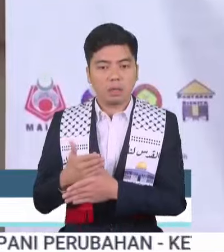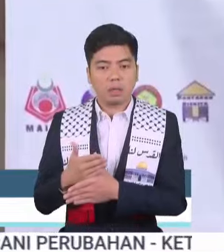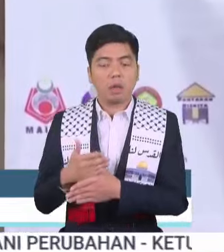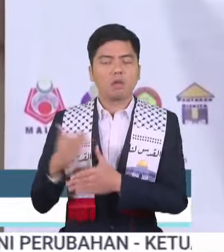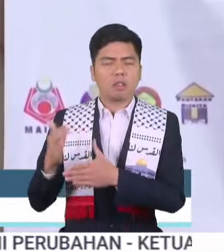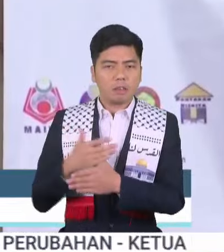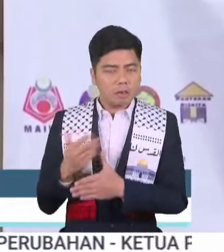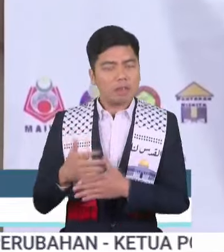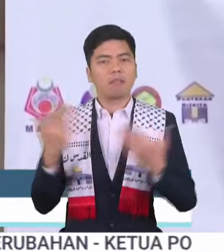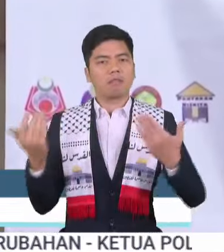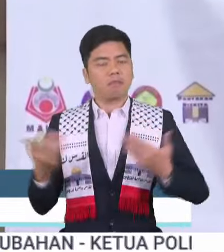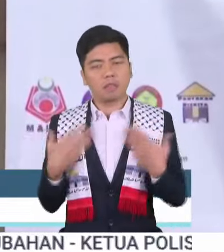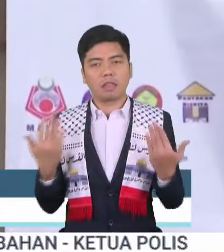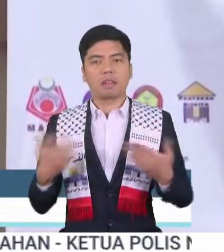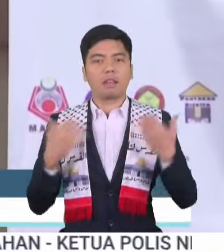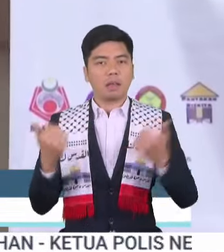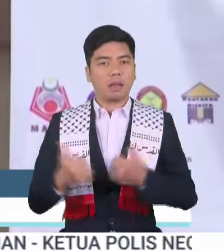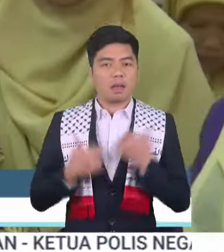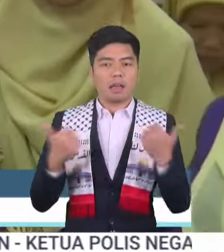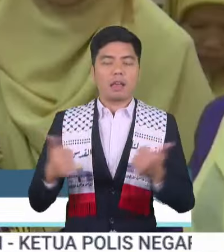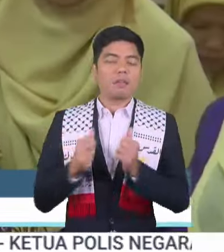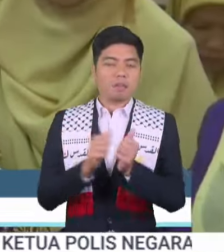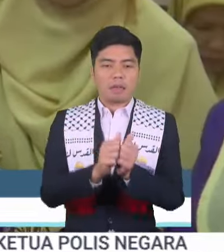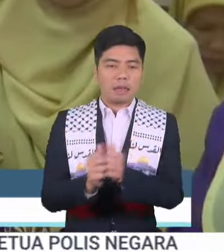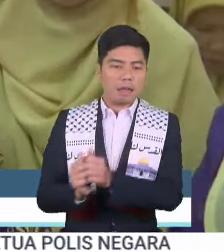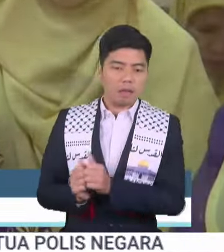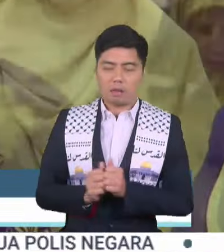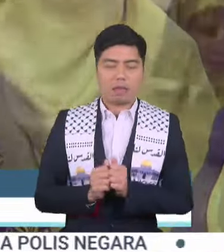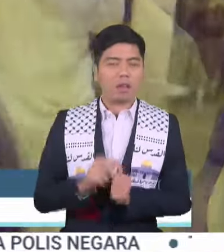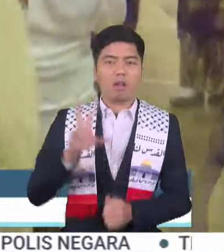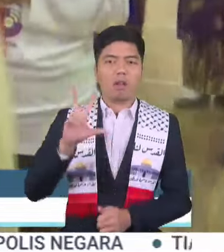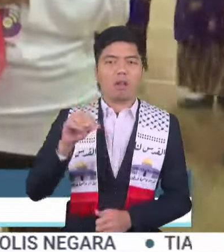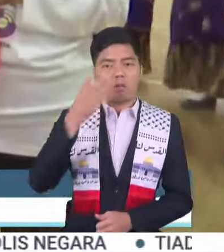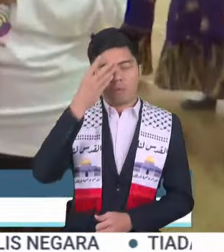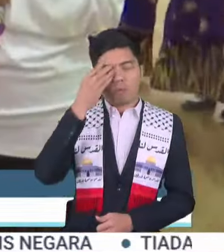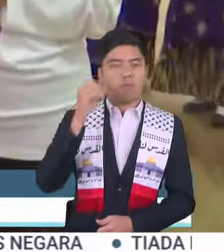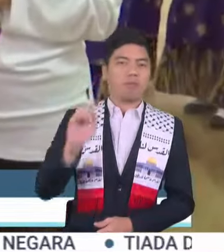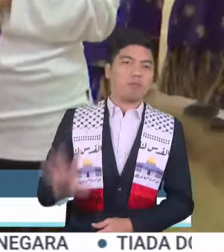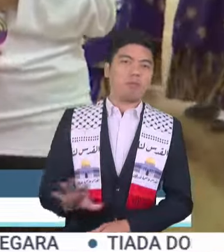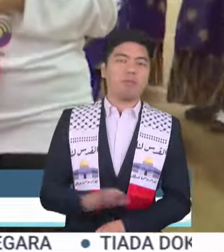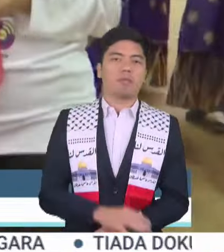berkongsi kemeriahan Aidilfitri bersama mereka. Kita tidak melupakan mereka jugalah.